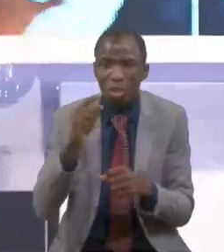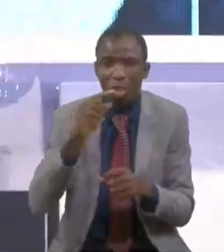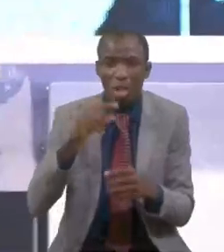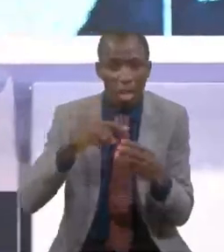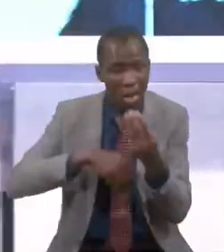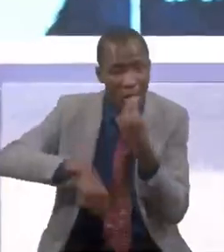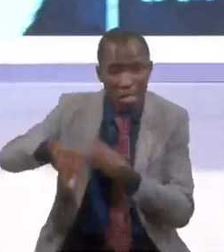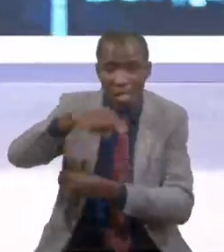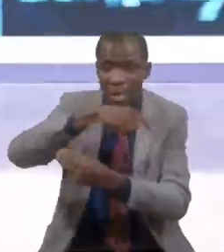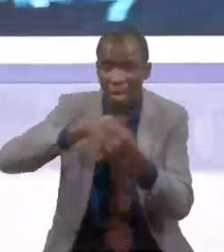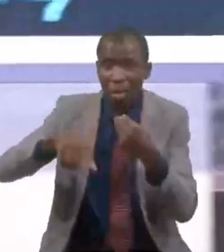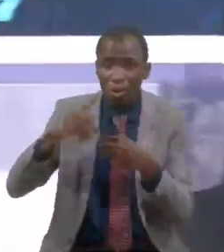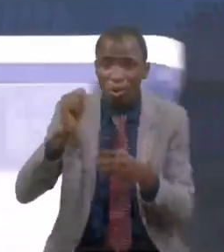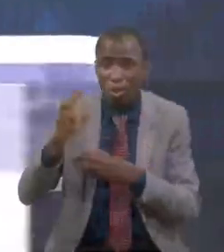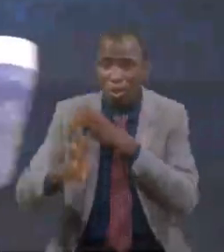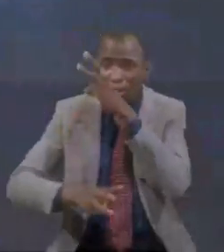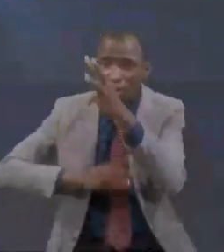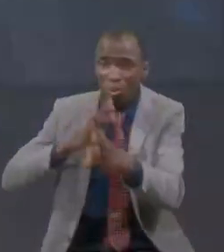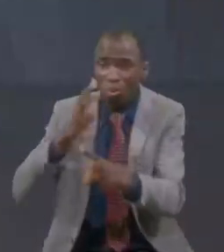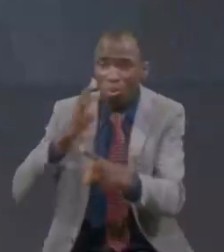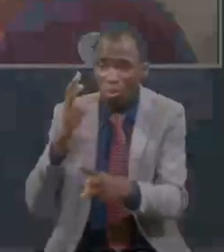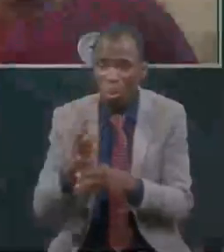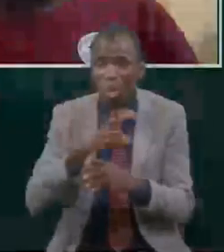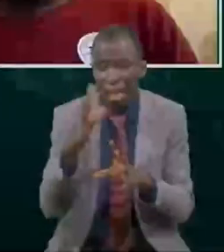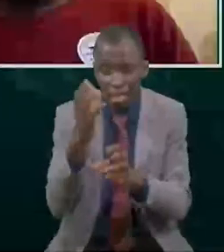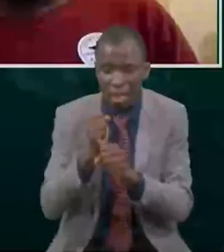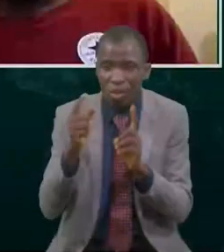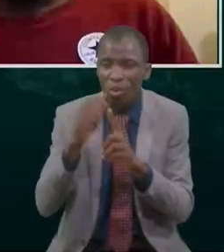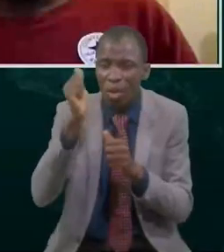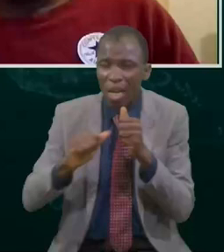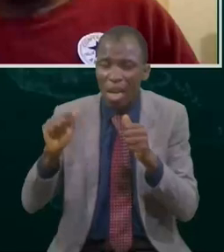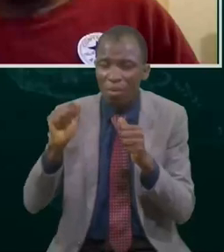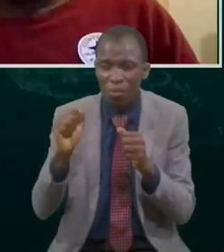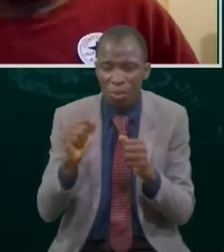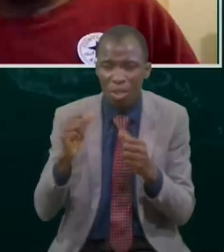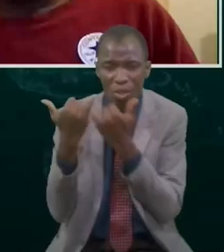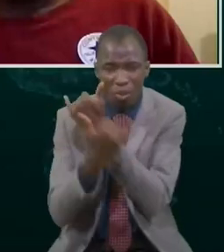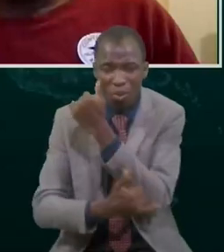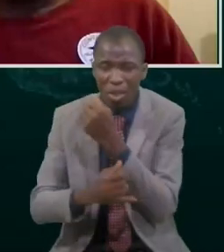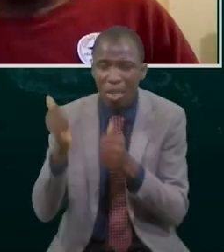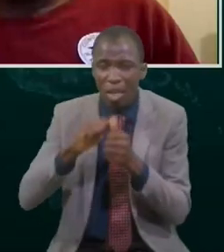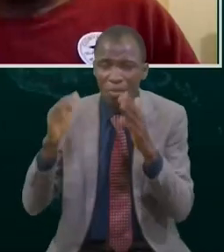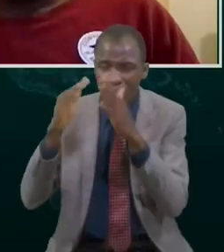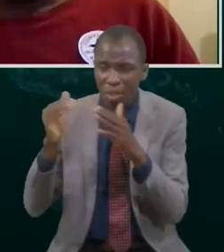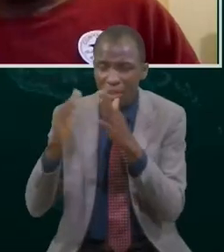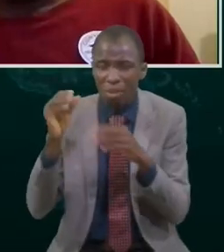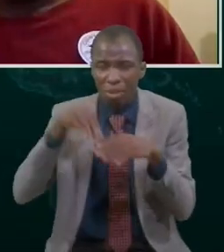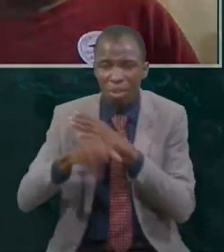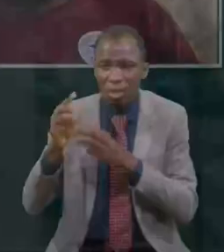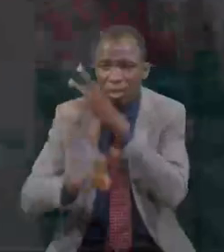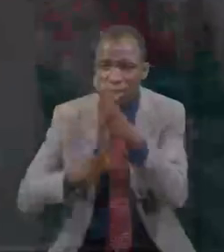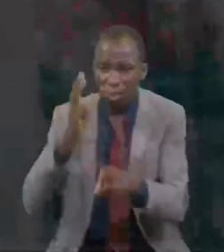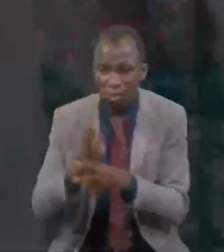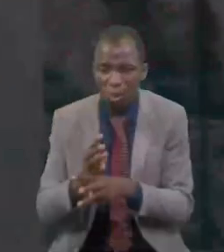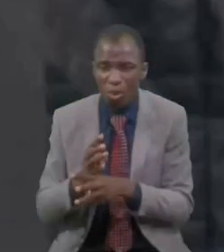parcourir tout le monde entier aller dans chaque pays dans chaque ville du monde